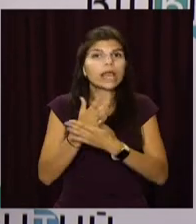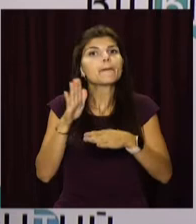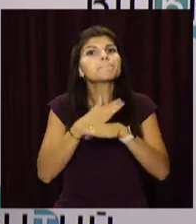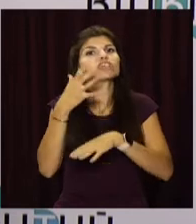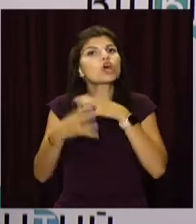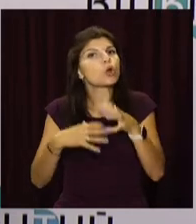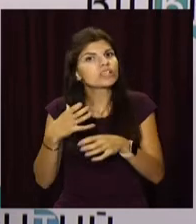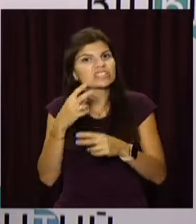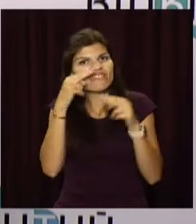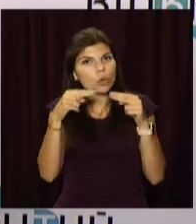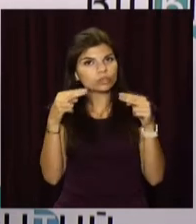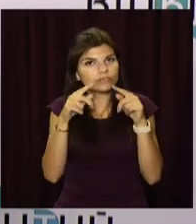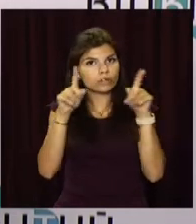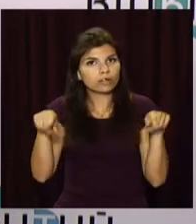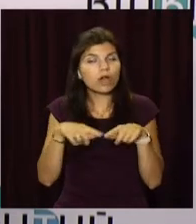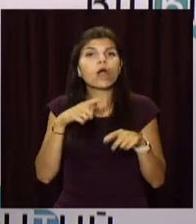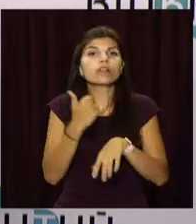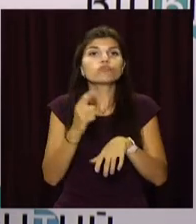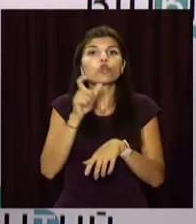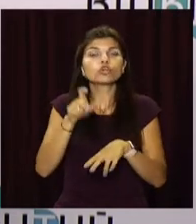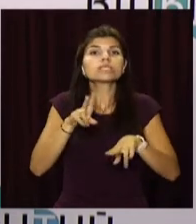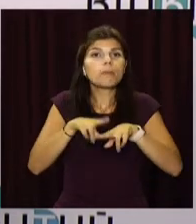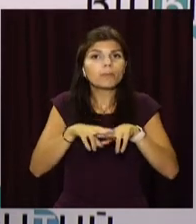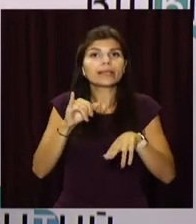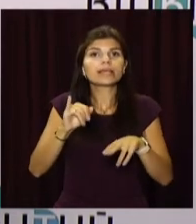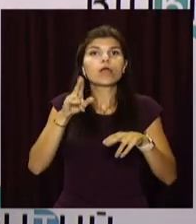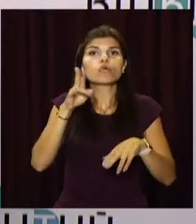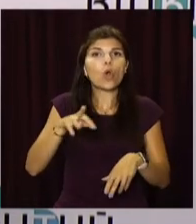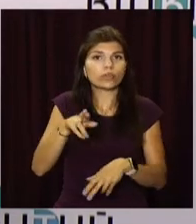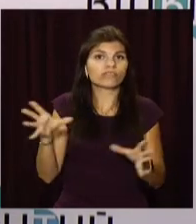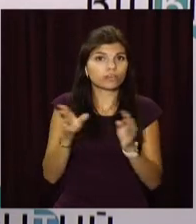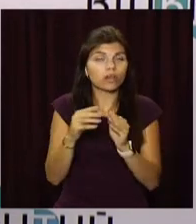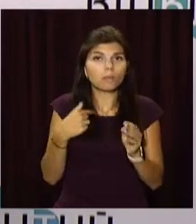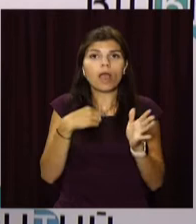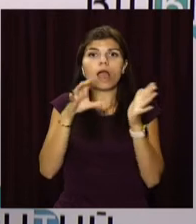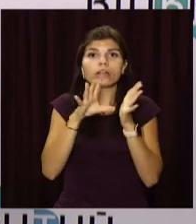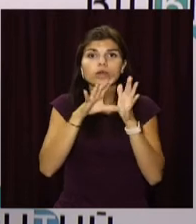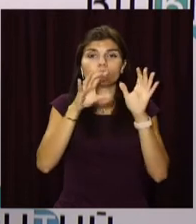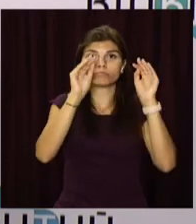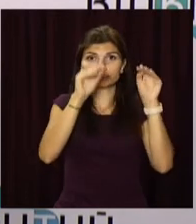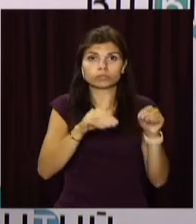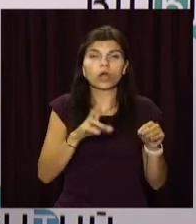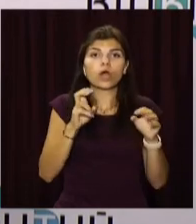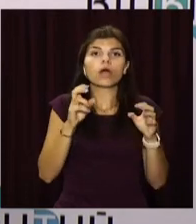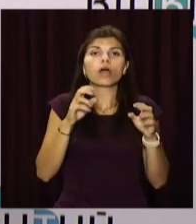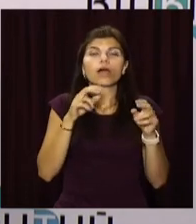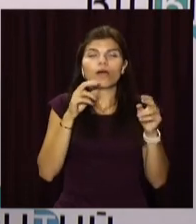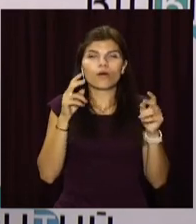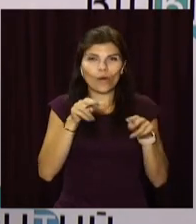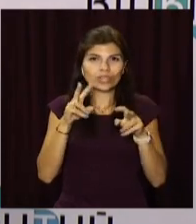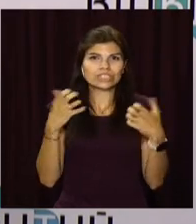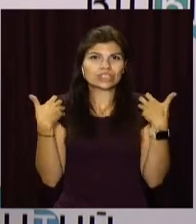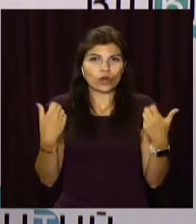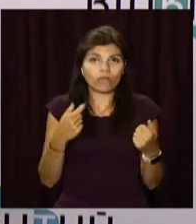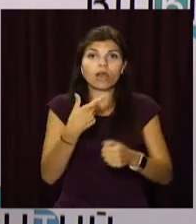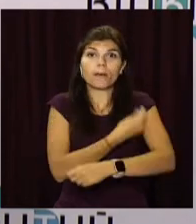свідоцтво. Головне, людина приходить до нас з паспортом і ІНН-ом. Ми його вводимо в електронну систему охорони здоров'я, провели першу вакцинацію,